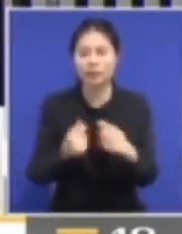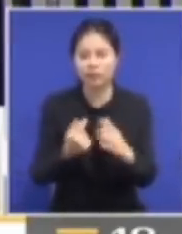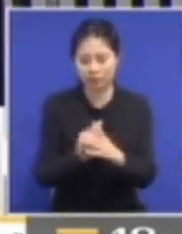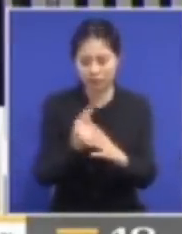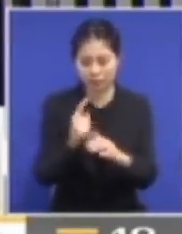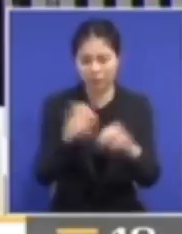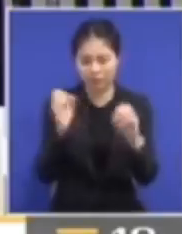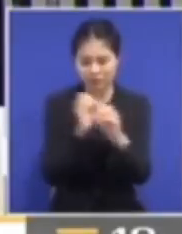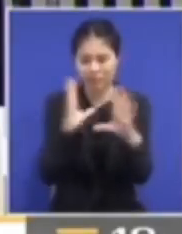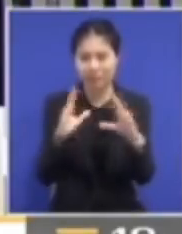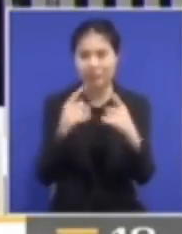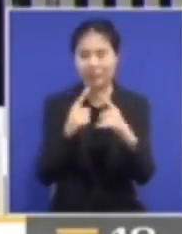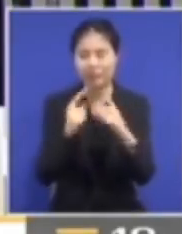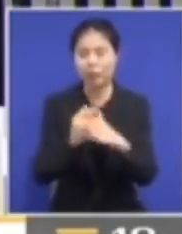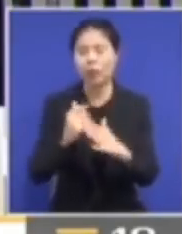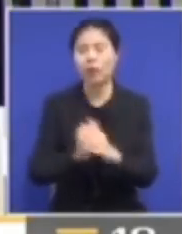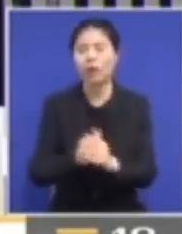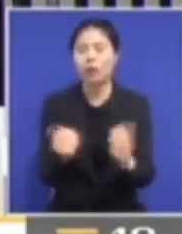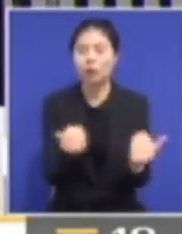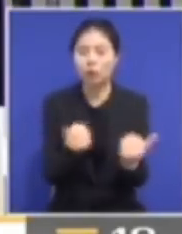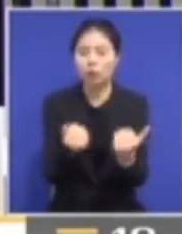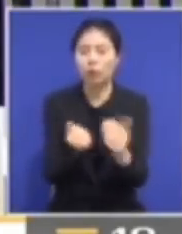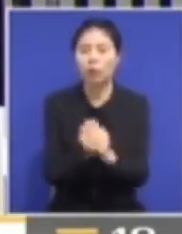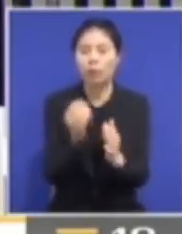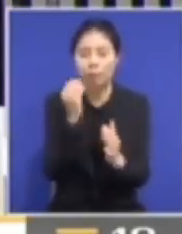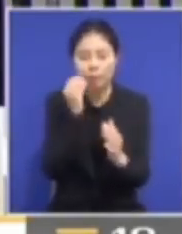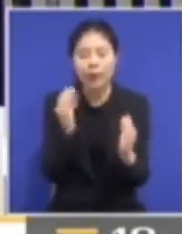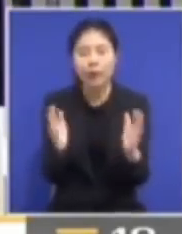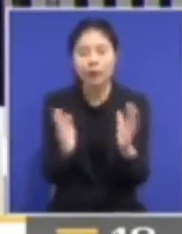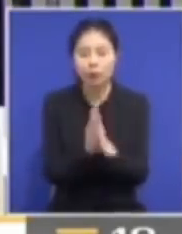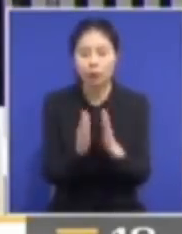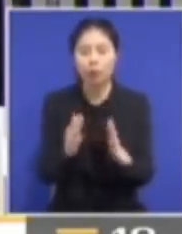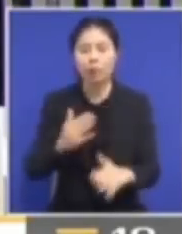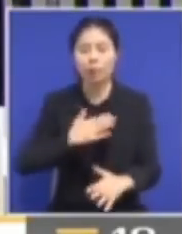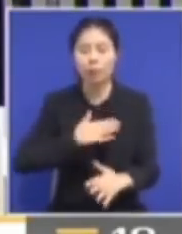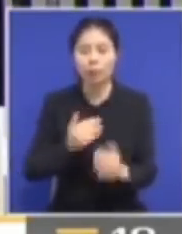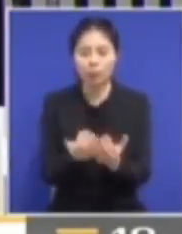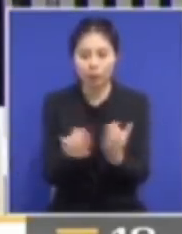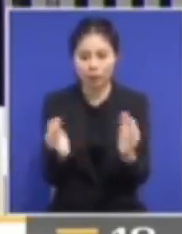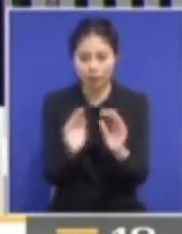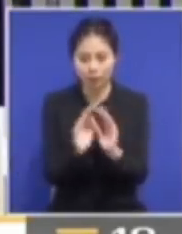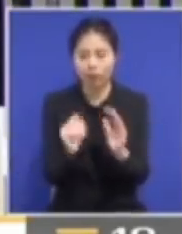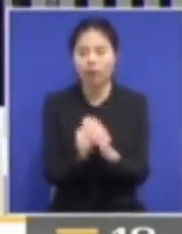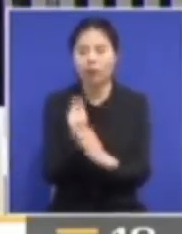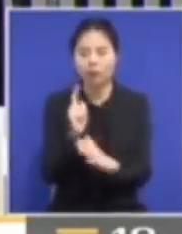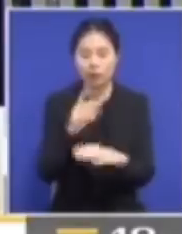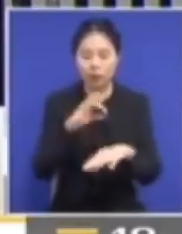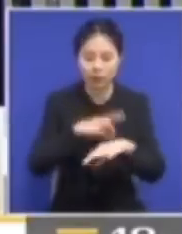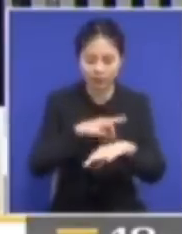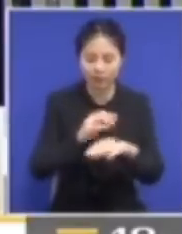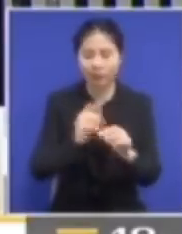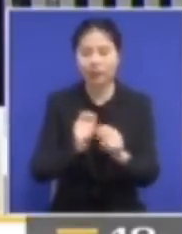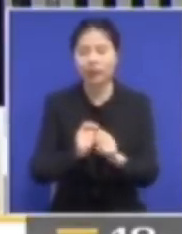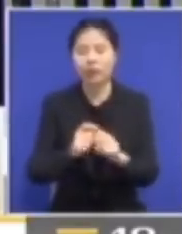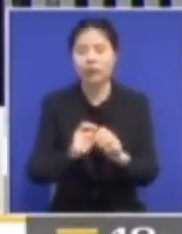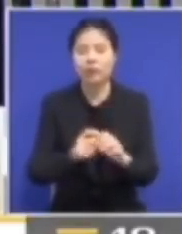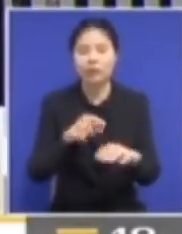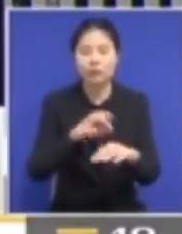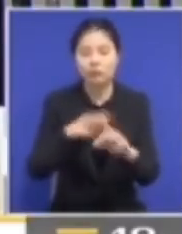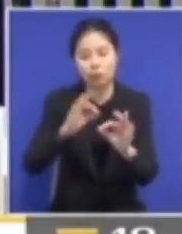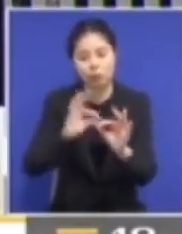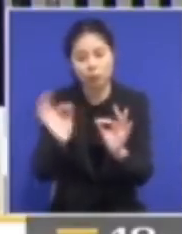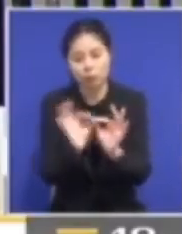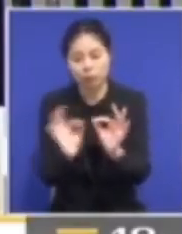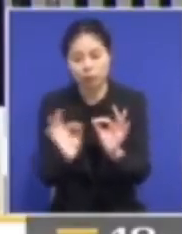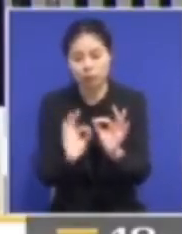อาศัยอยู่กับผมในค่ายไม่มีที่อยู่ที่อื่นจึงต้องใช้ที่อยู่ของบ้านพักในค่ายดังกล่าวเป็นที่อยู่ของห้าง